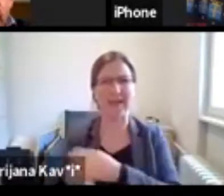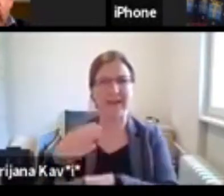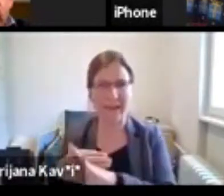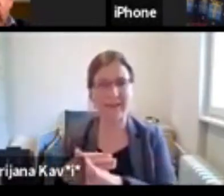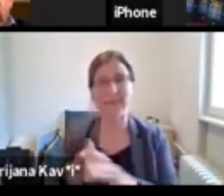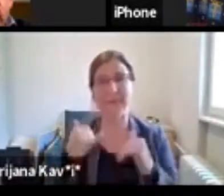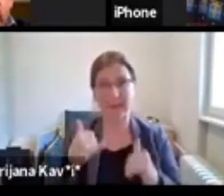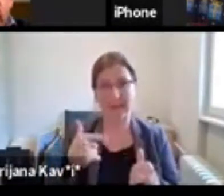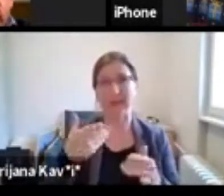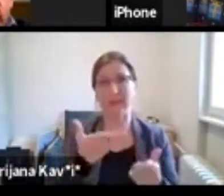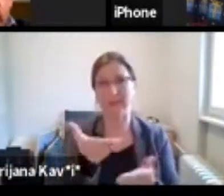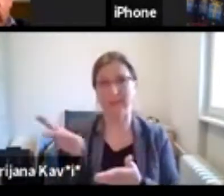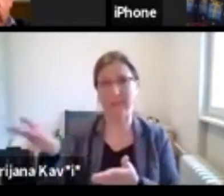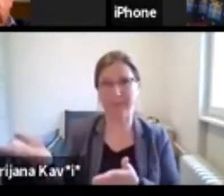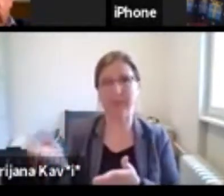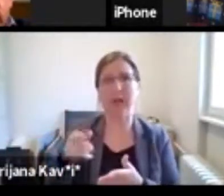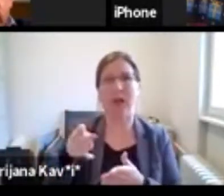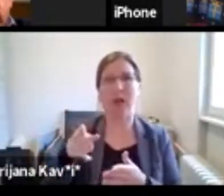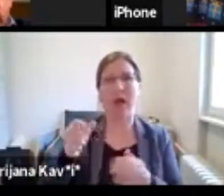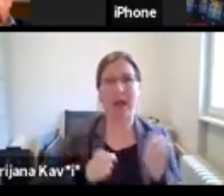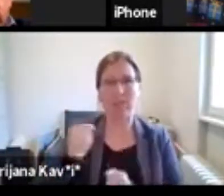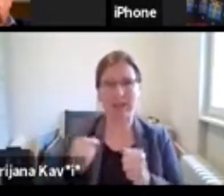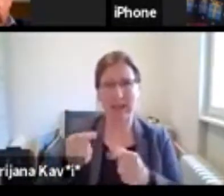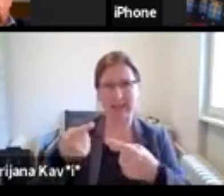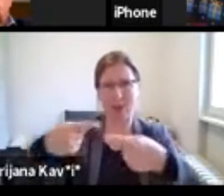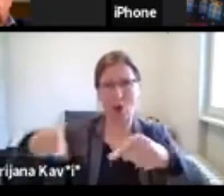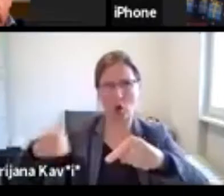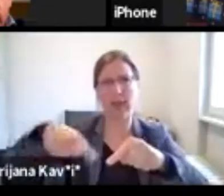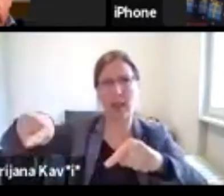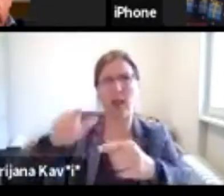će moje kolegice iz URIHO-ve službe za rehabilitaciju,